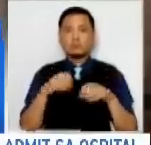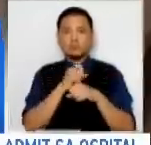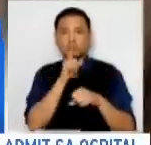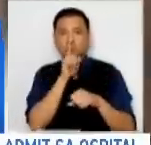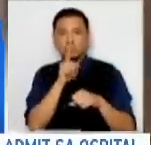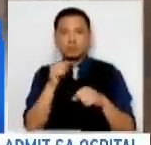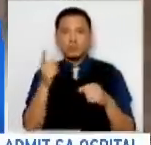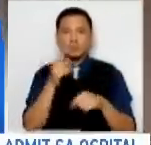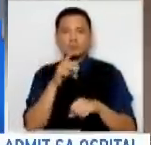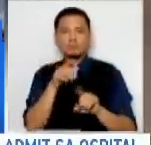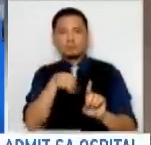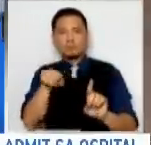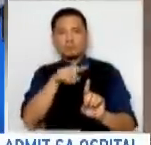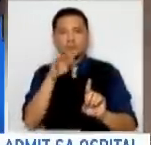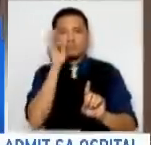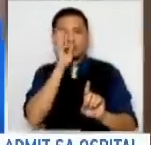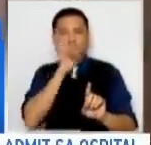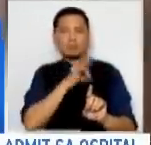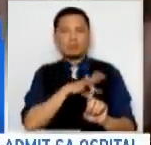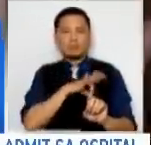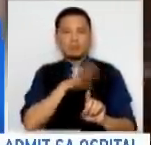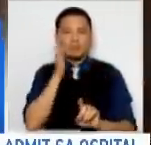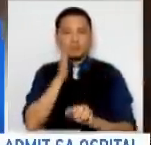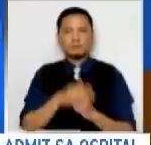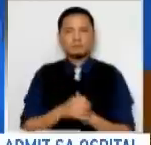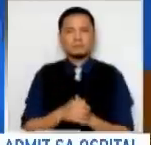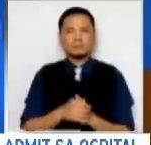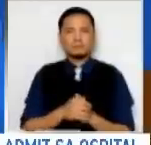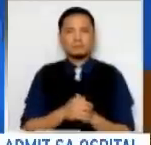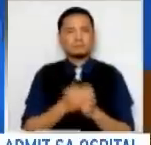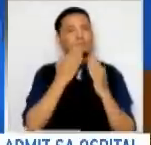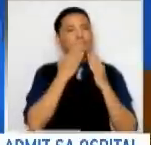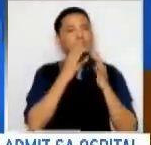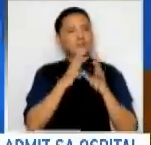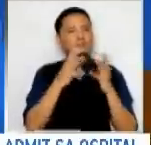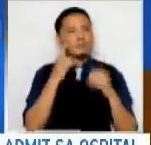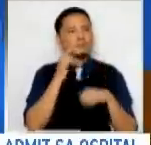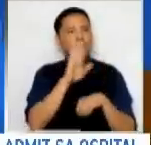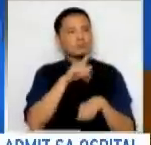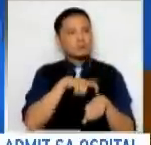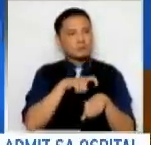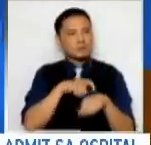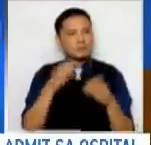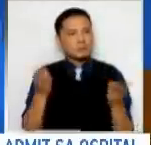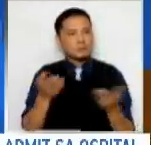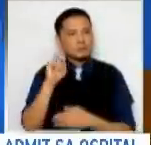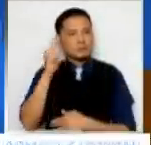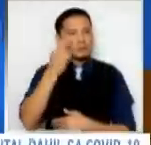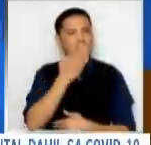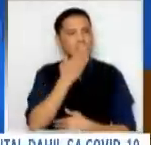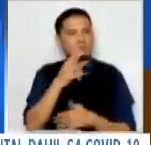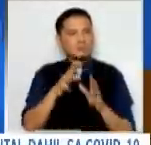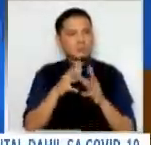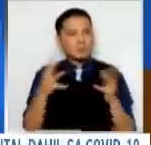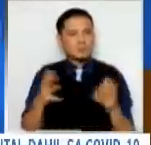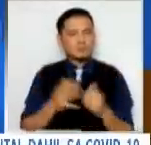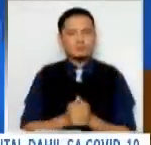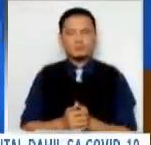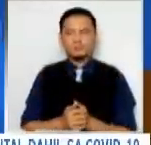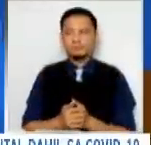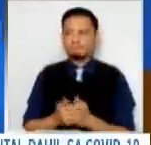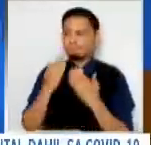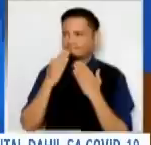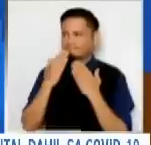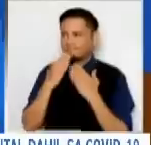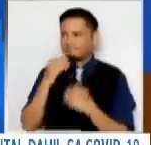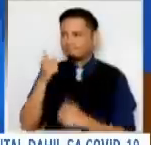ito. Ma'am, maraming salamat muli sa inyo pong ibinigay sa aming oras. Ito po naman sa unang hirit. Thank you very much, ma'am. Thank you very much po. Yan naman po